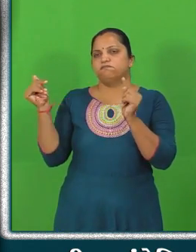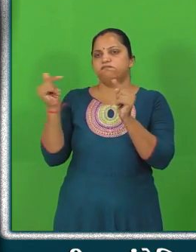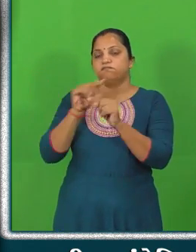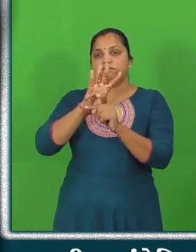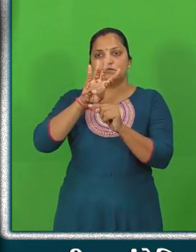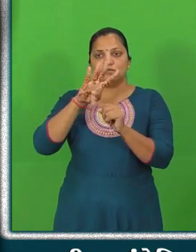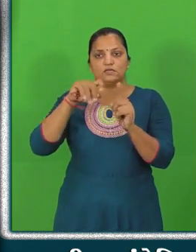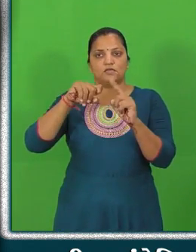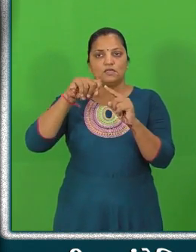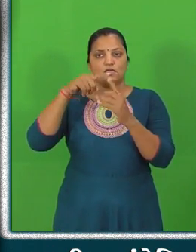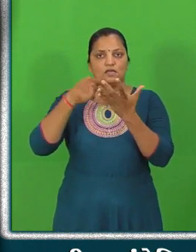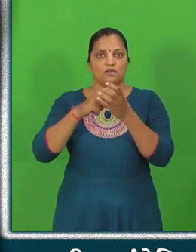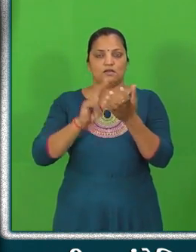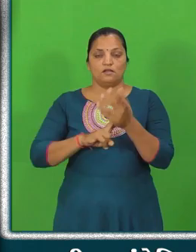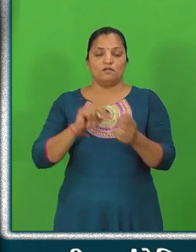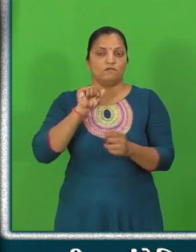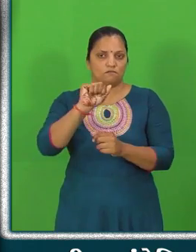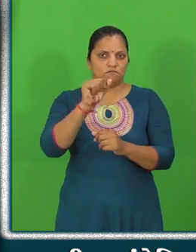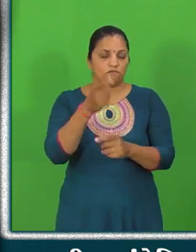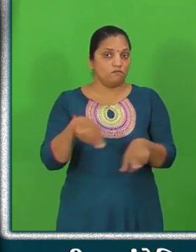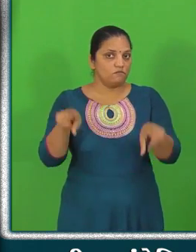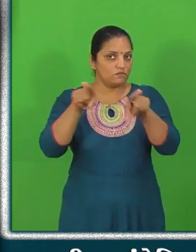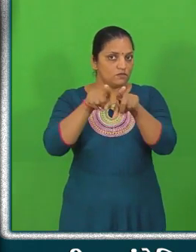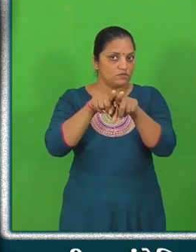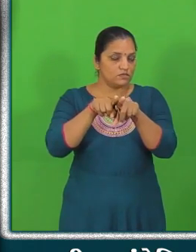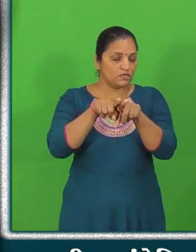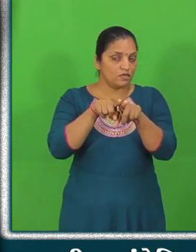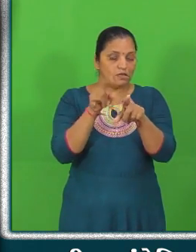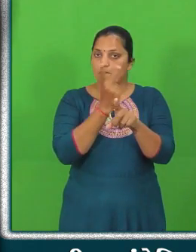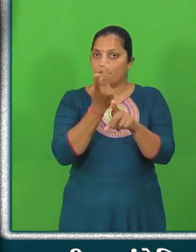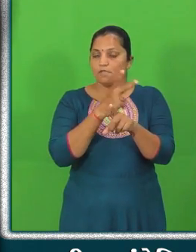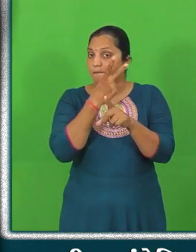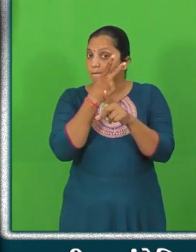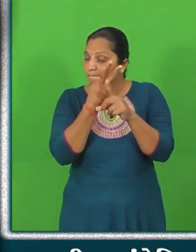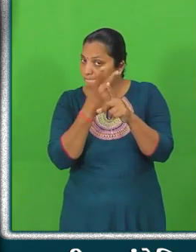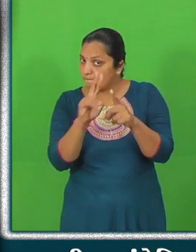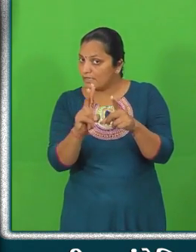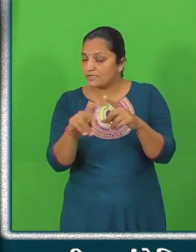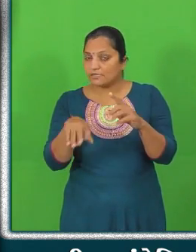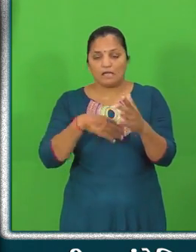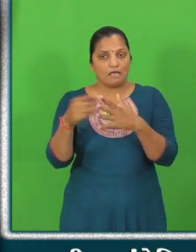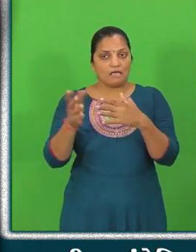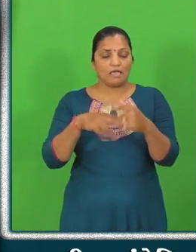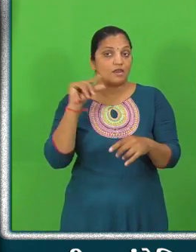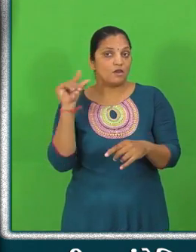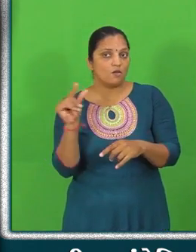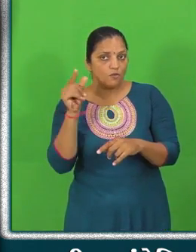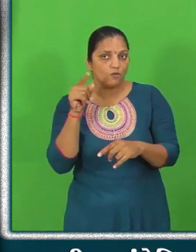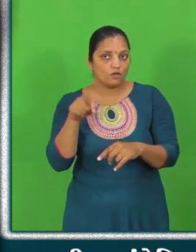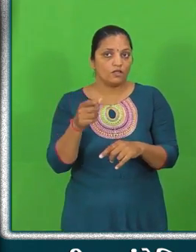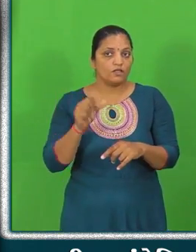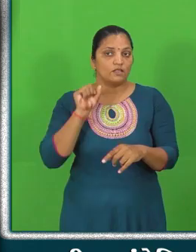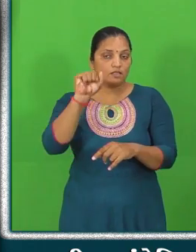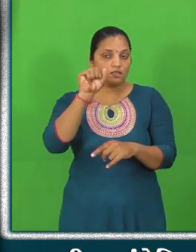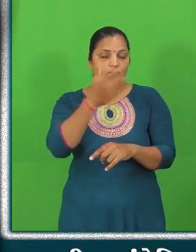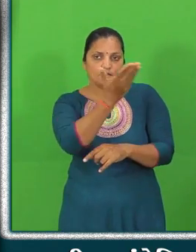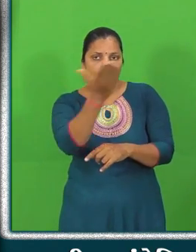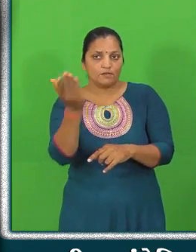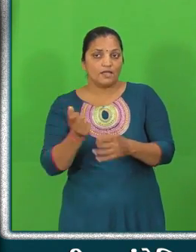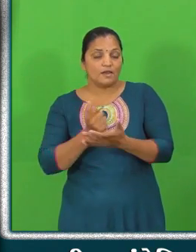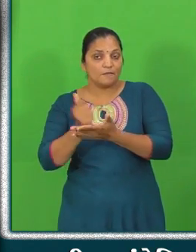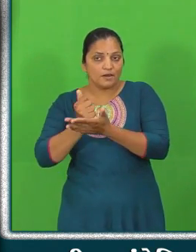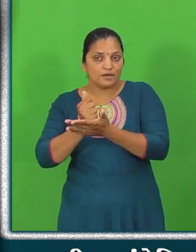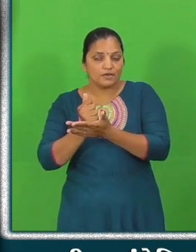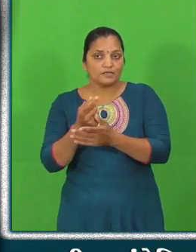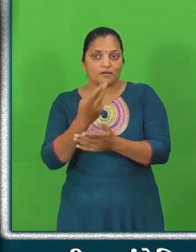ચાર કિરણોમાંથી તમારે મેં જે રીતે દર્શાવ્યા છે એ સિવાયના બાકીના કોઈ કિરણોનો ઉપયોગ કરી અને તમારે આકૃતિ દોરવાની